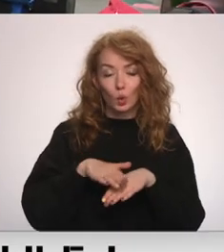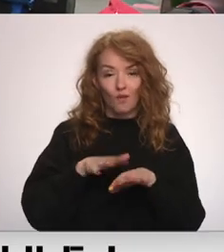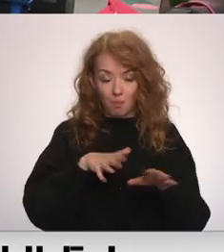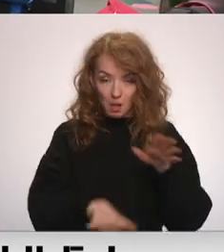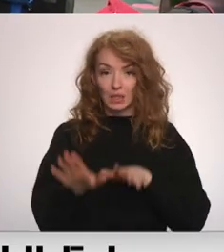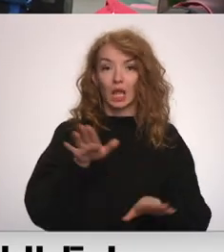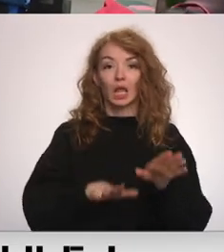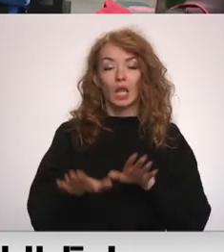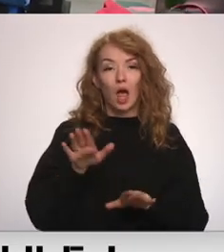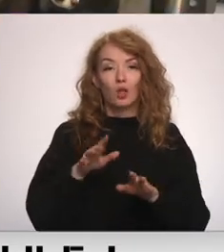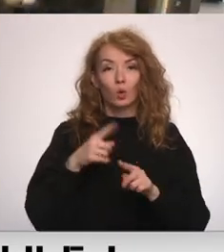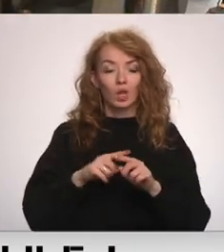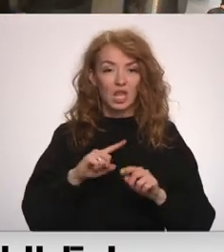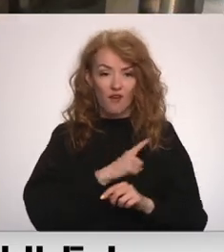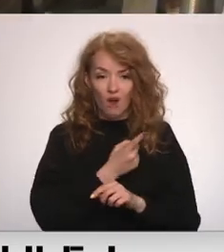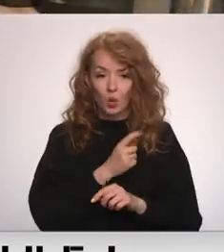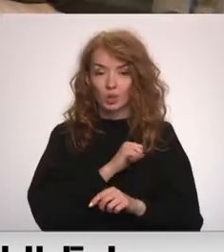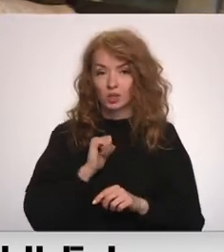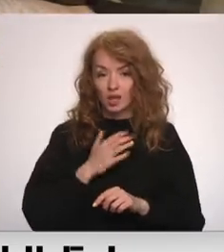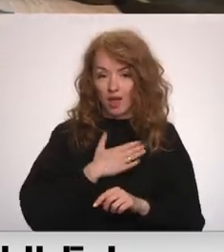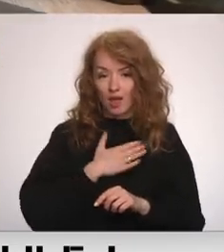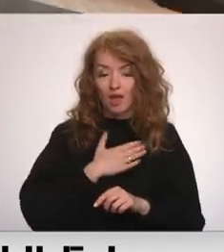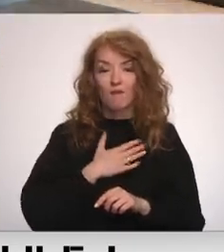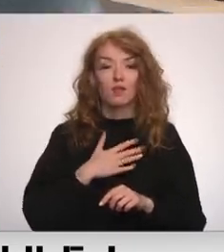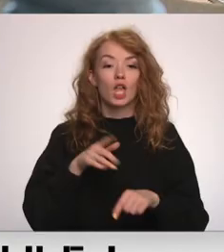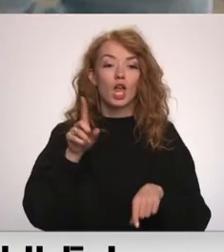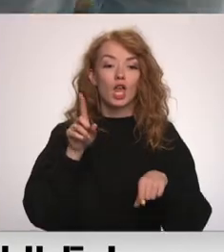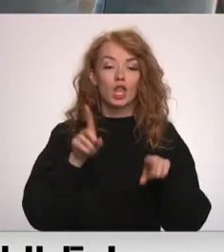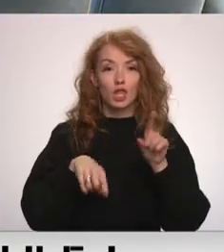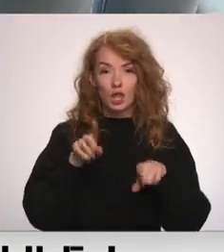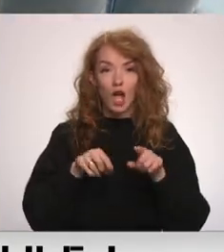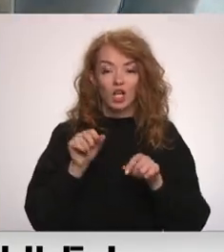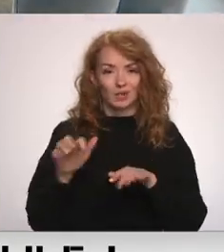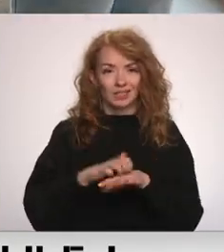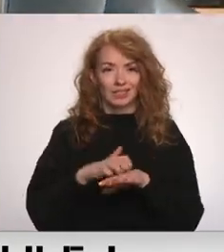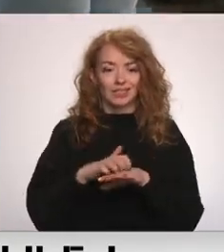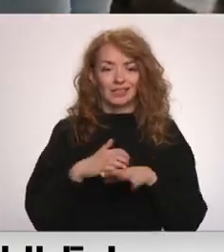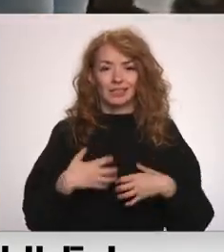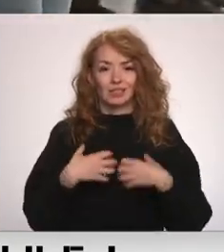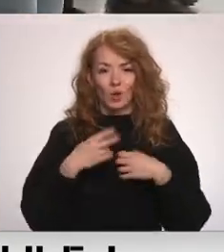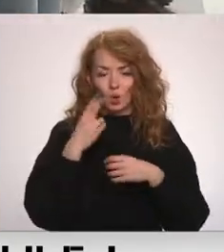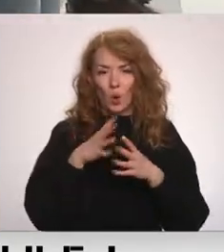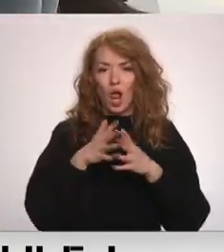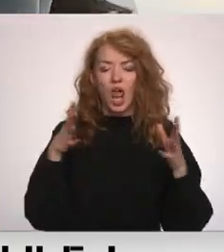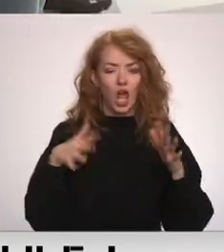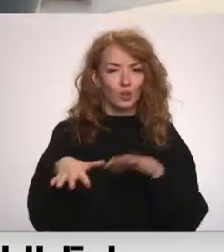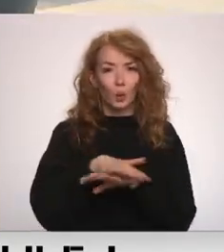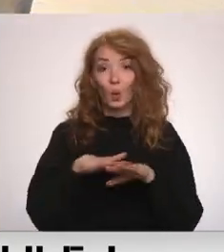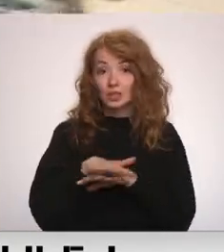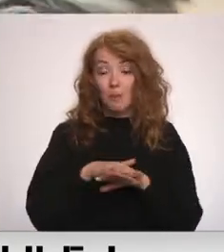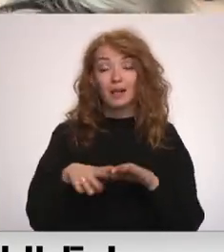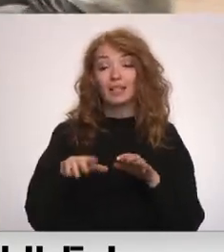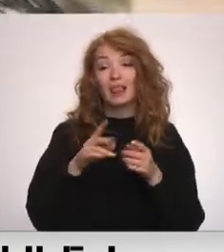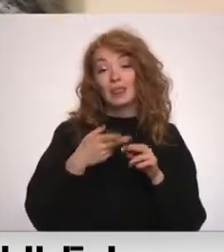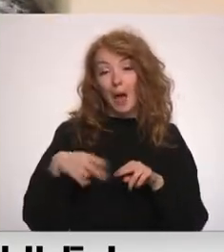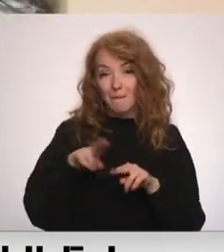un traumēties, tad dažs var sanervozēt no tiem lielas burzmas. Līdz ar